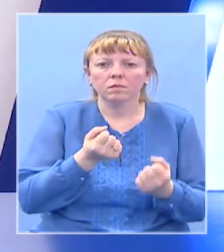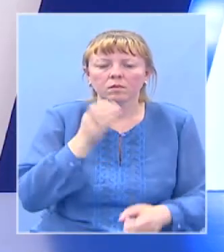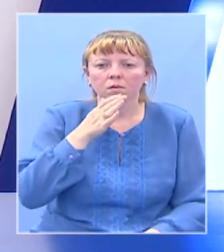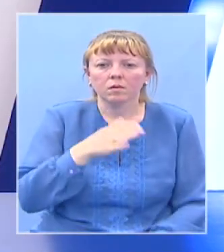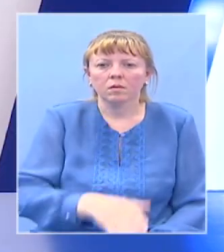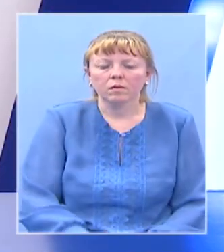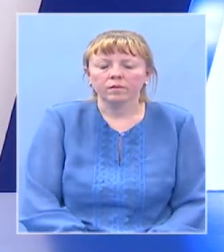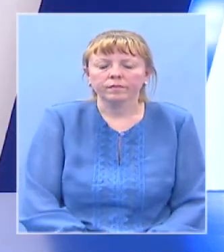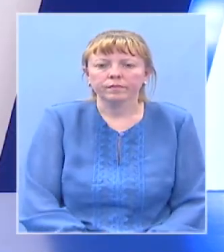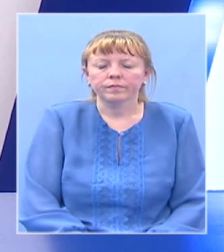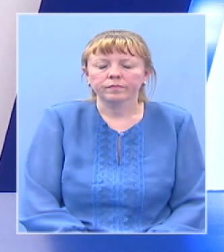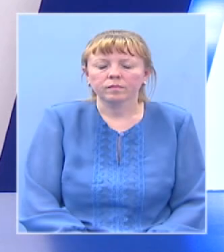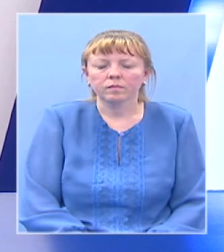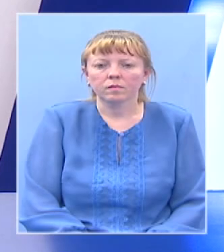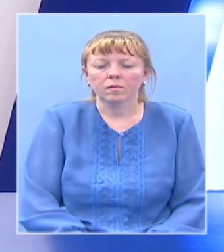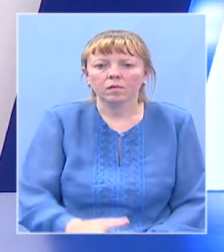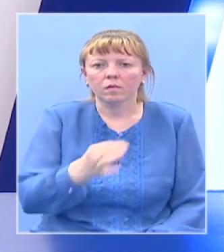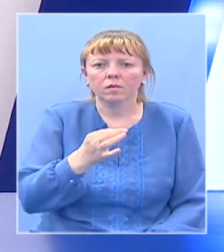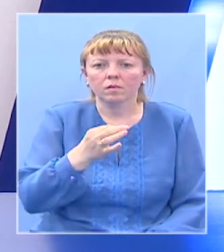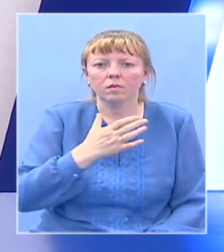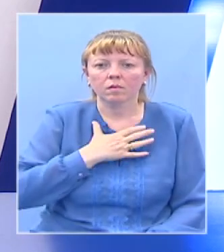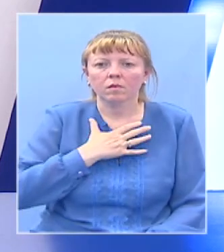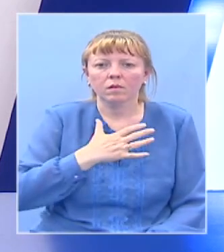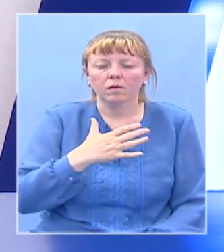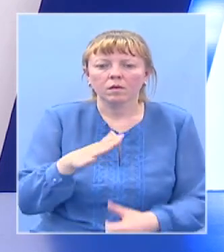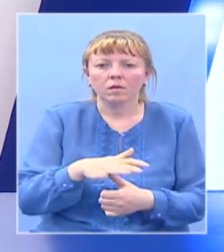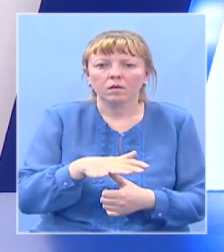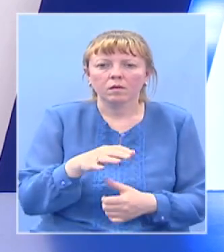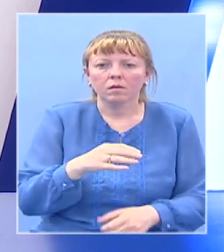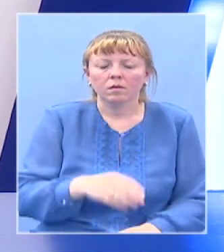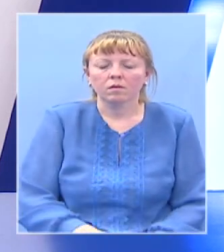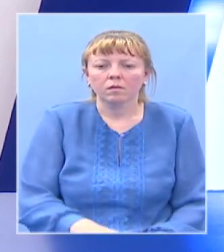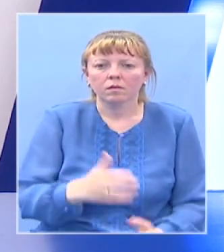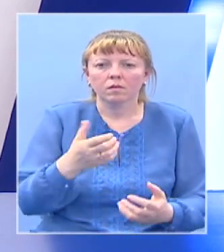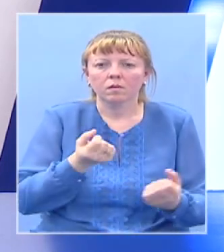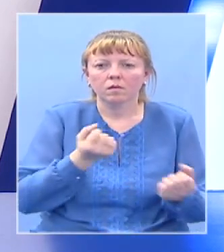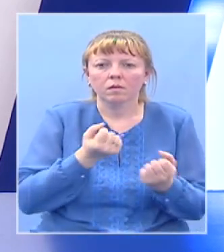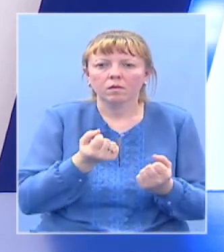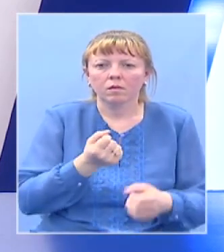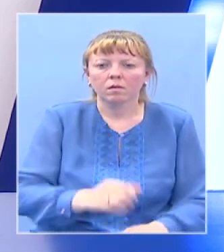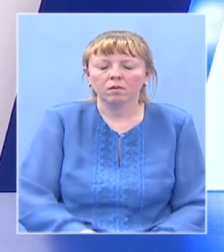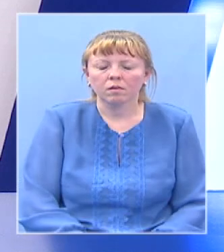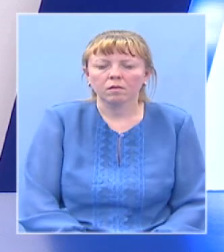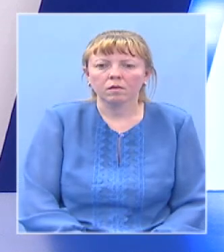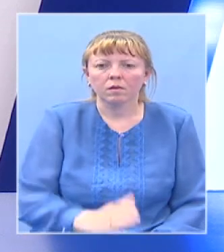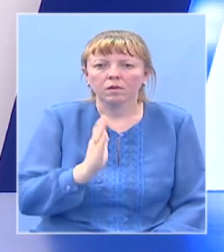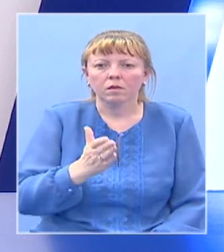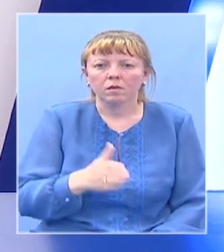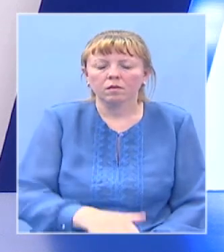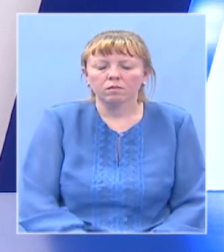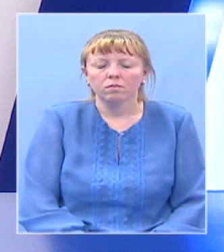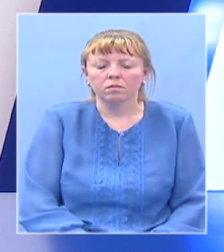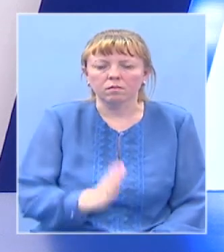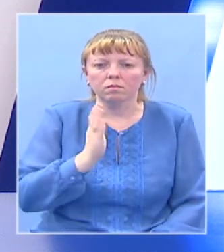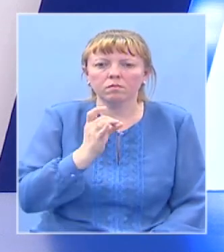нас именно в области использу воздушном пространства это гражданская авиация также автомобильные дороги это основные из направления которые будет